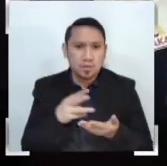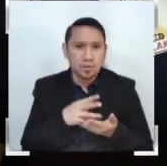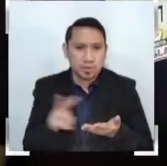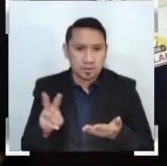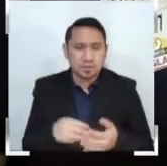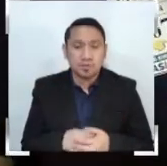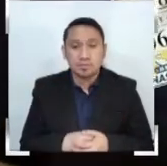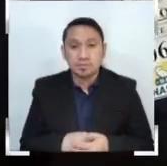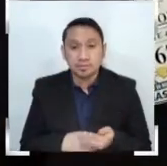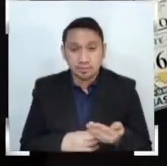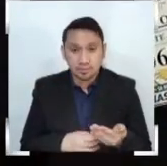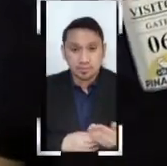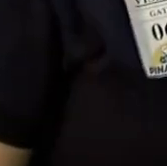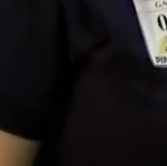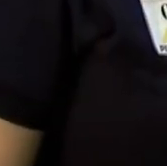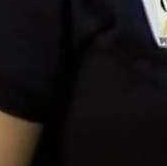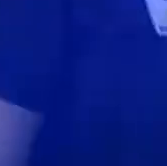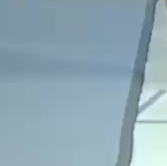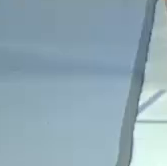Mariz Umali, ang inyo saksi.